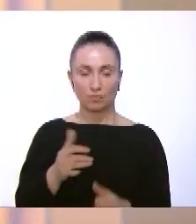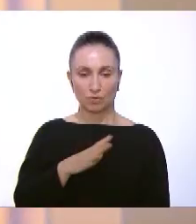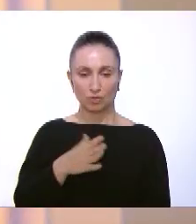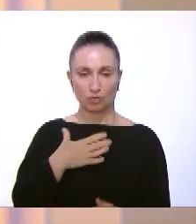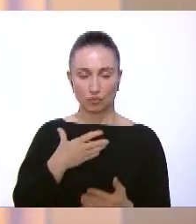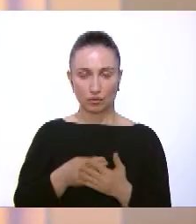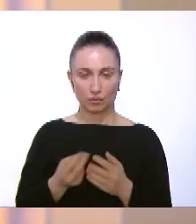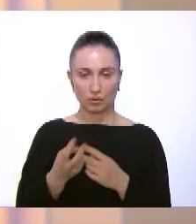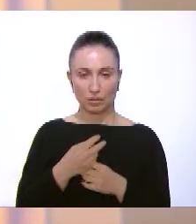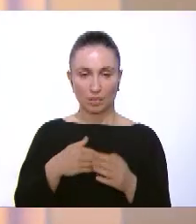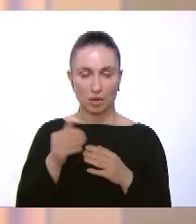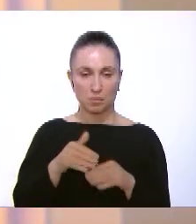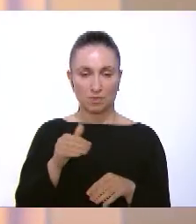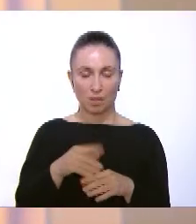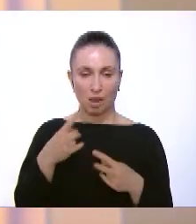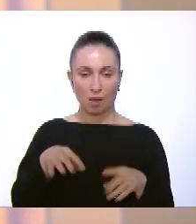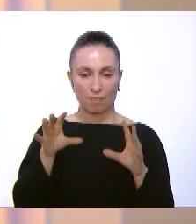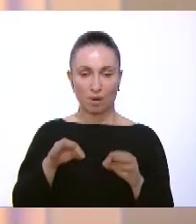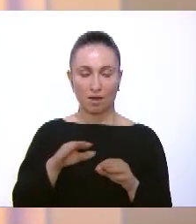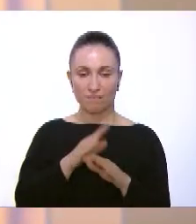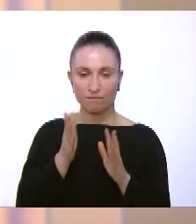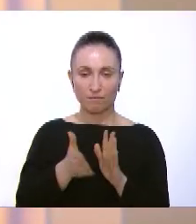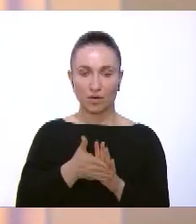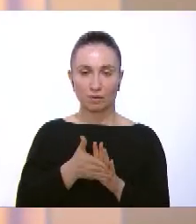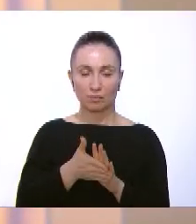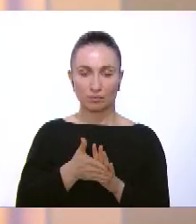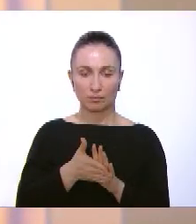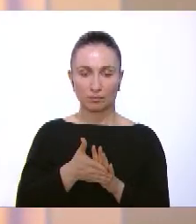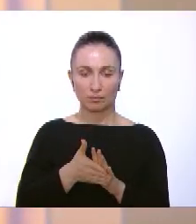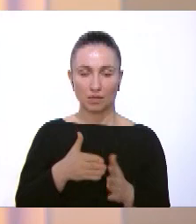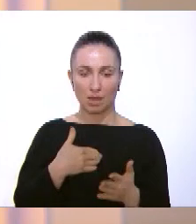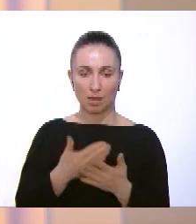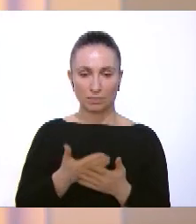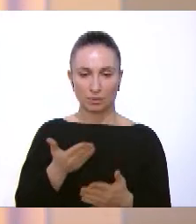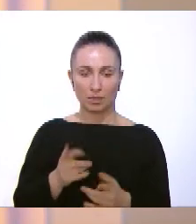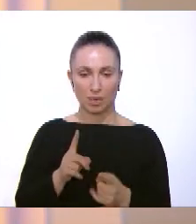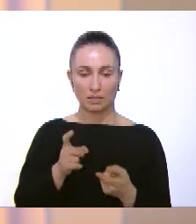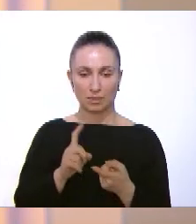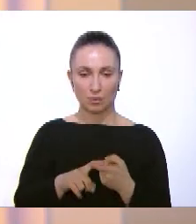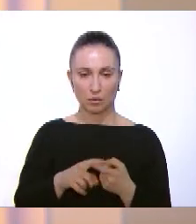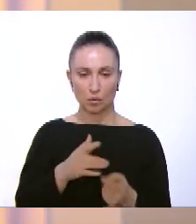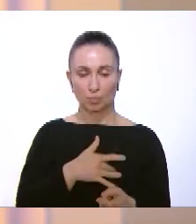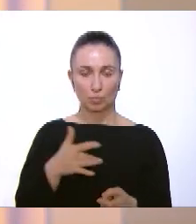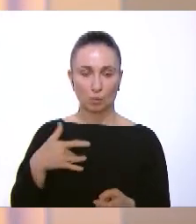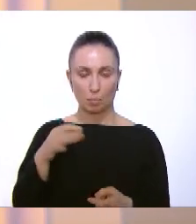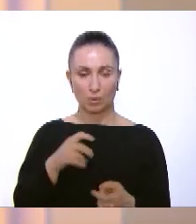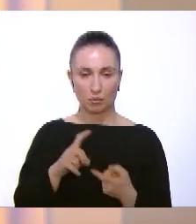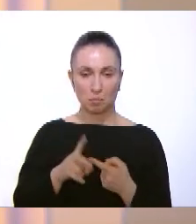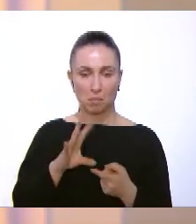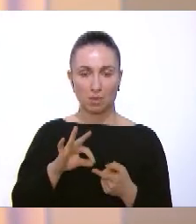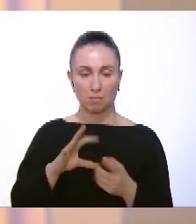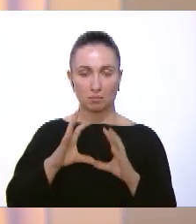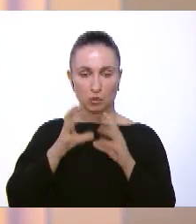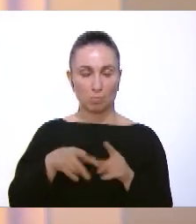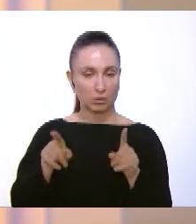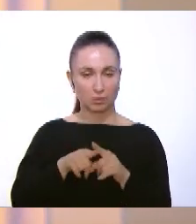ჩვენთან ხელმისაწვდომი აბსოლუტურად ყველა აქტივობა, რაც ეხებოდა ტუბერკულოზს. თუმცა მთელ მსოფლიოში ეს